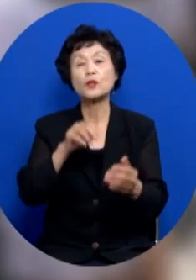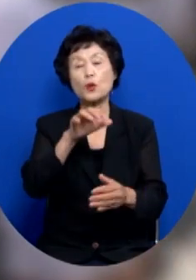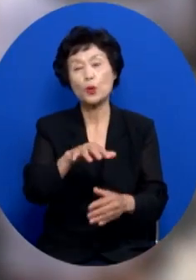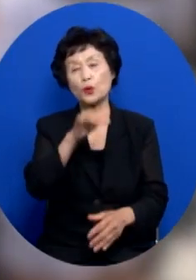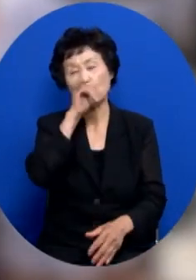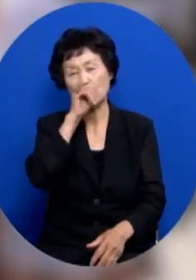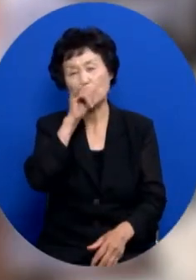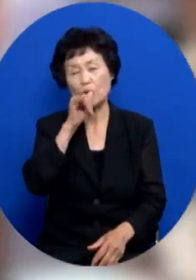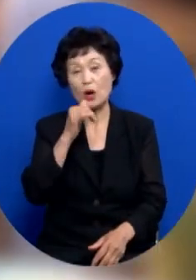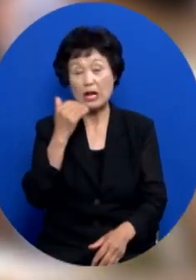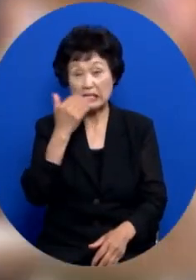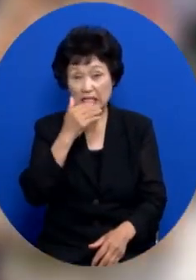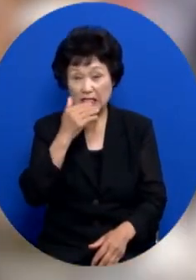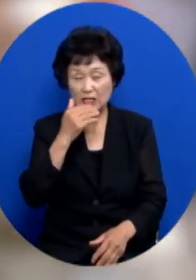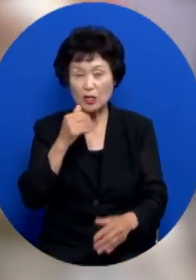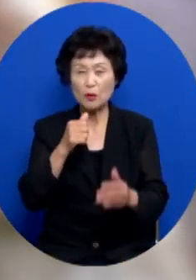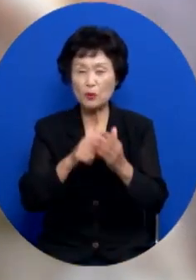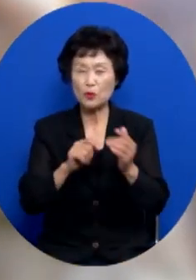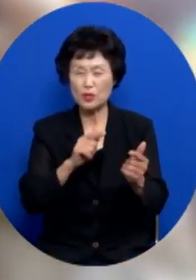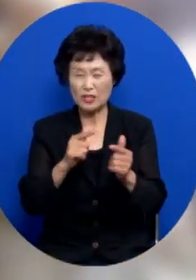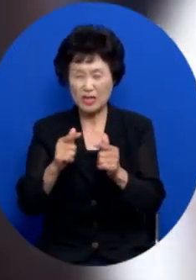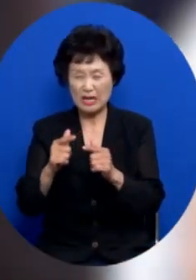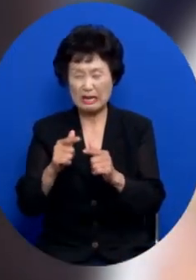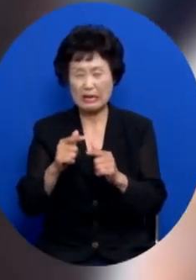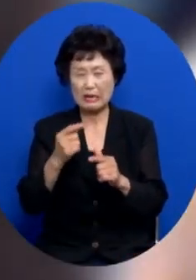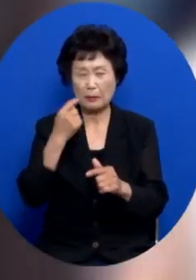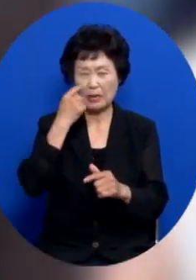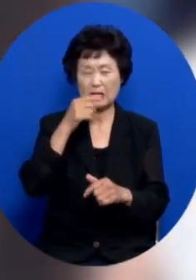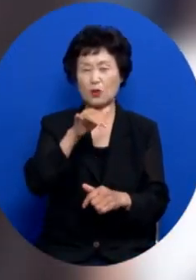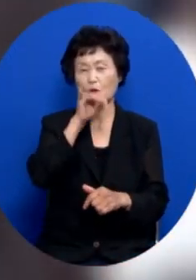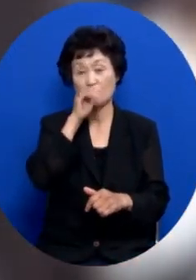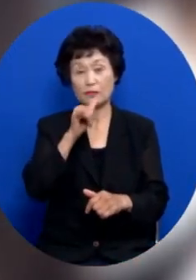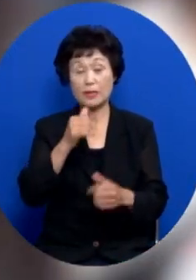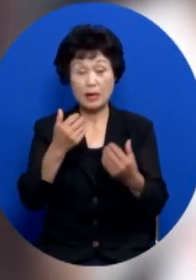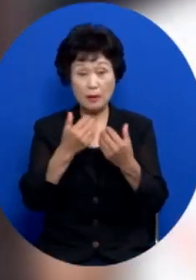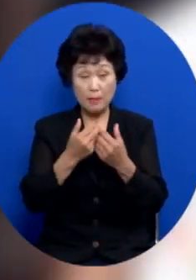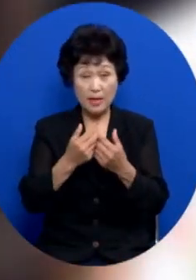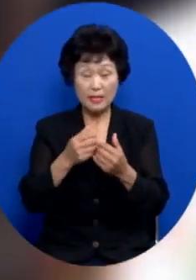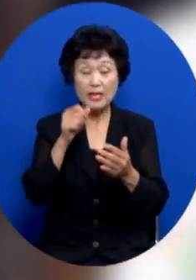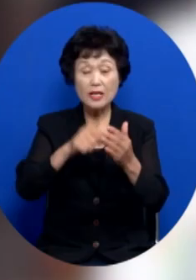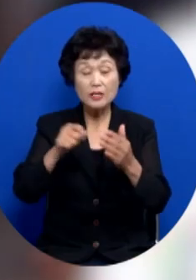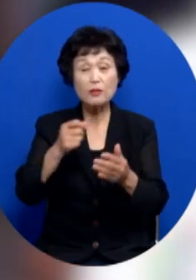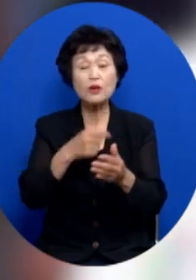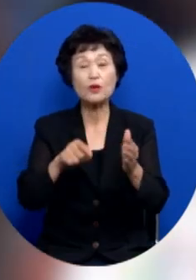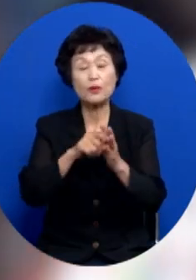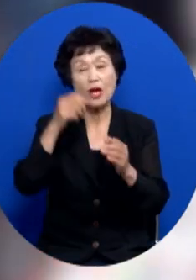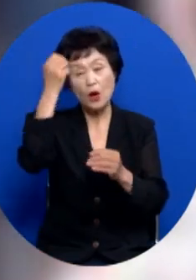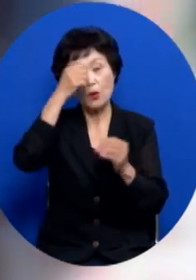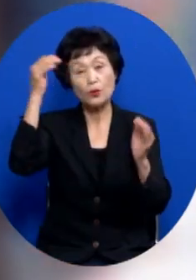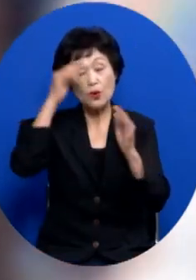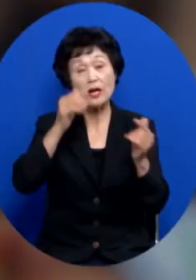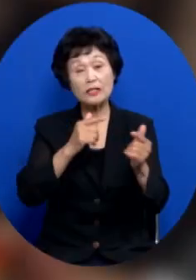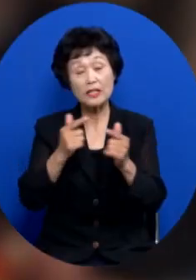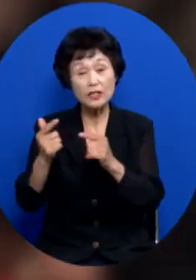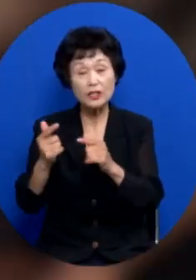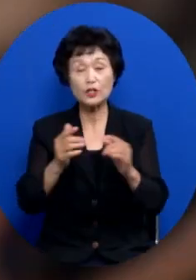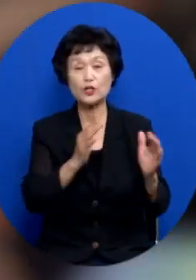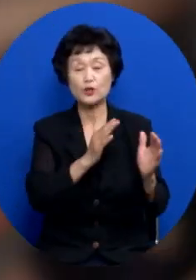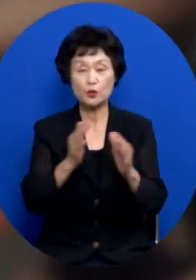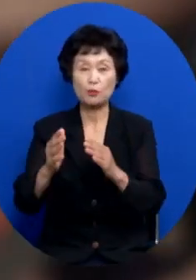소개하는 부스도 있었습니다. 학생인권조례 폐지 조례안 반대 서명운동을 위해 고등학생들이 마련한 부스도 있었습니다.